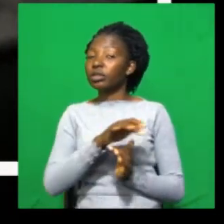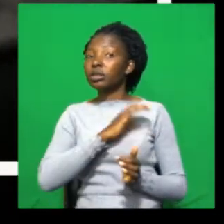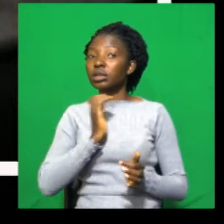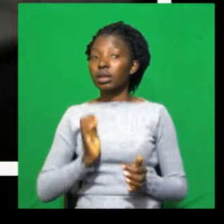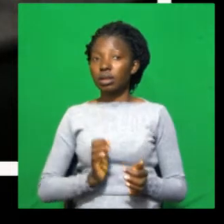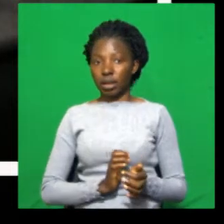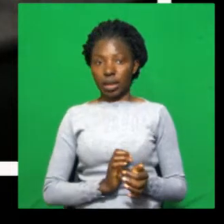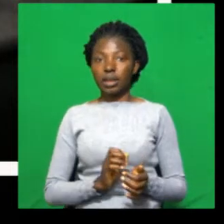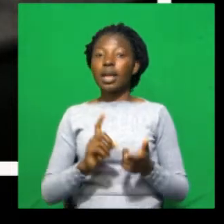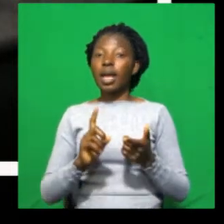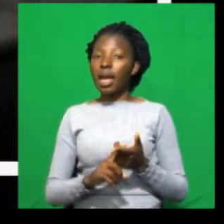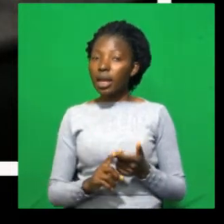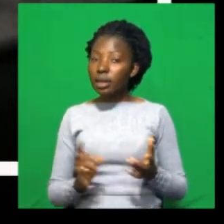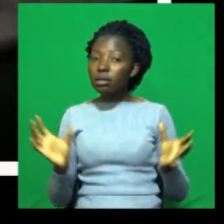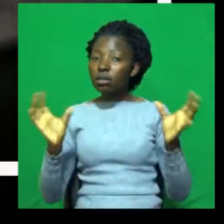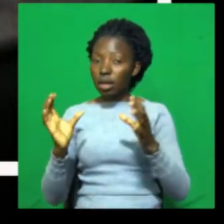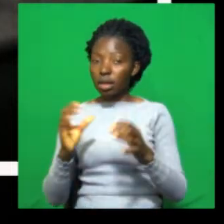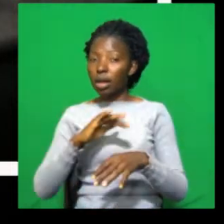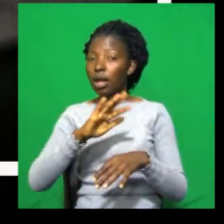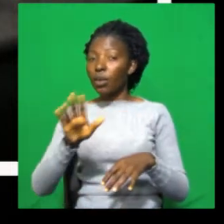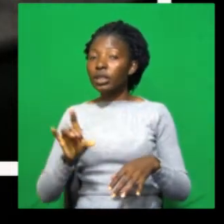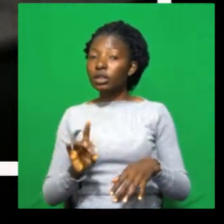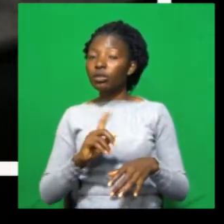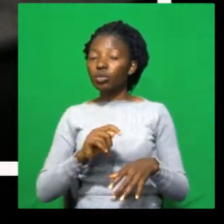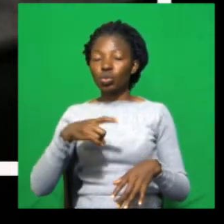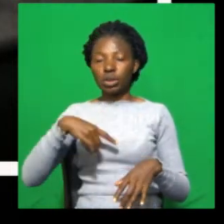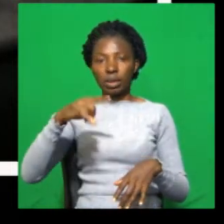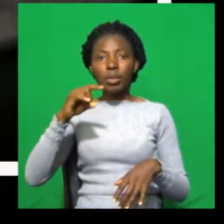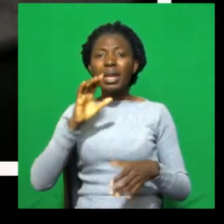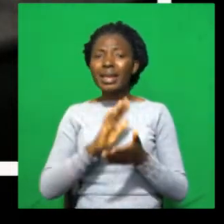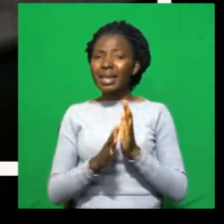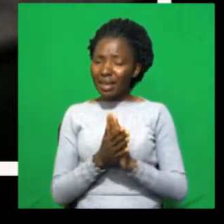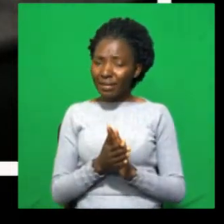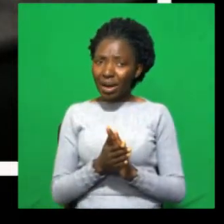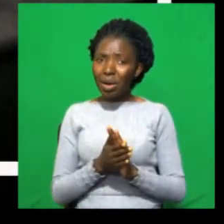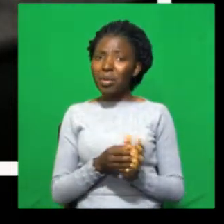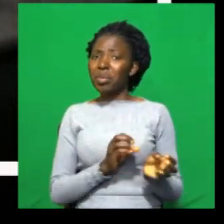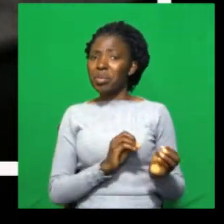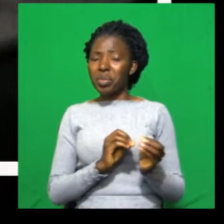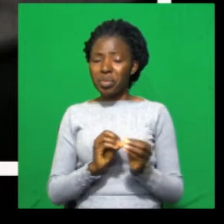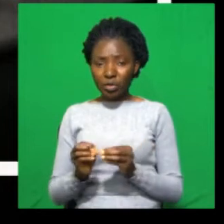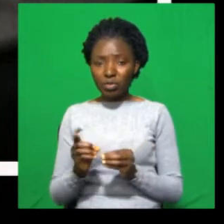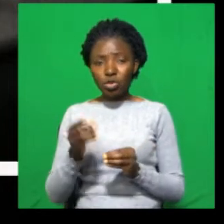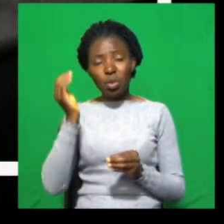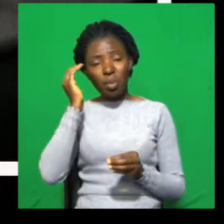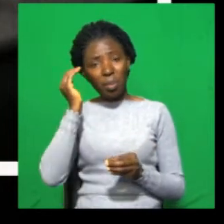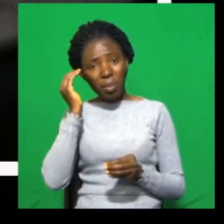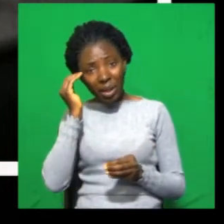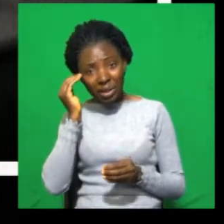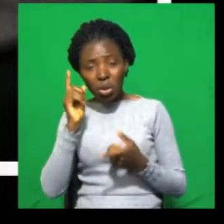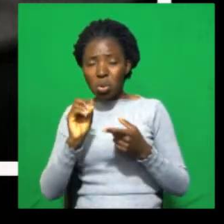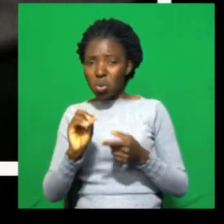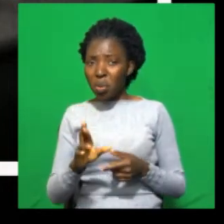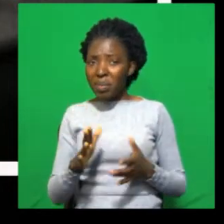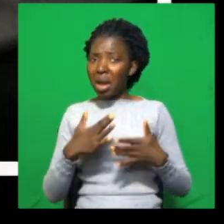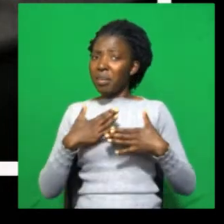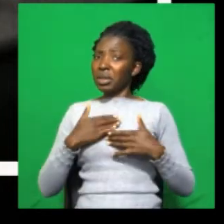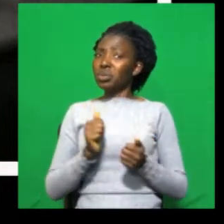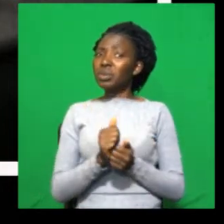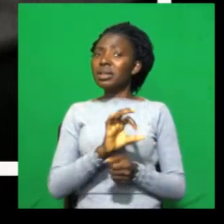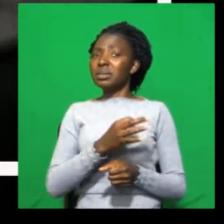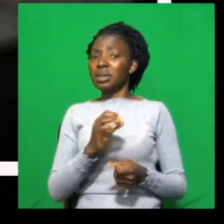Kristu nokuungana kwedu kwaari, kuti murege kukurumidza kuzununguswa pakufunga kwenyu, kana kuvhundutswa, kana nomweya,